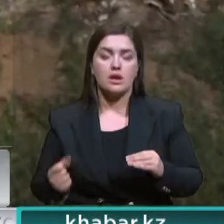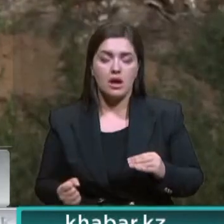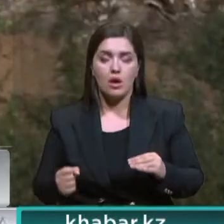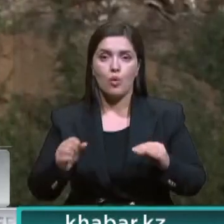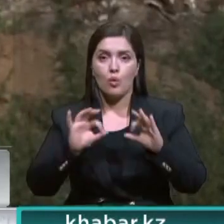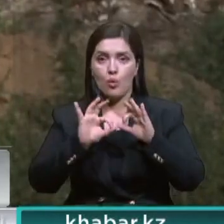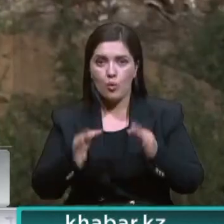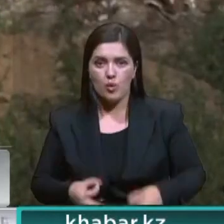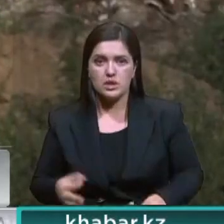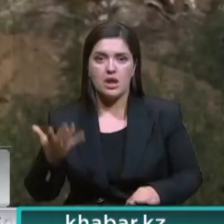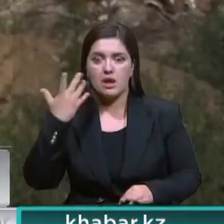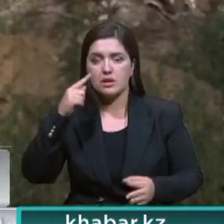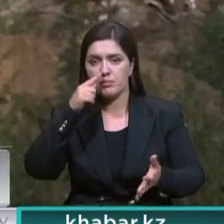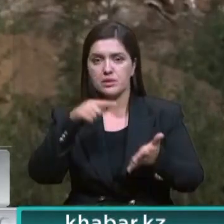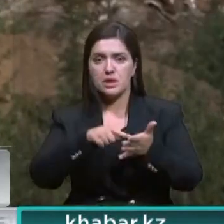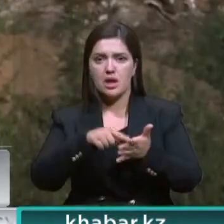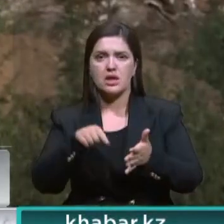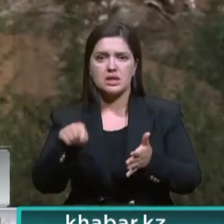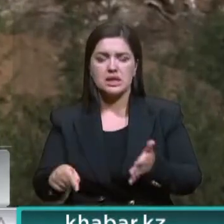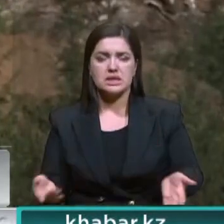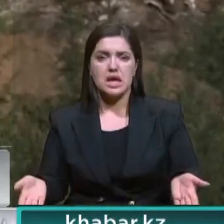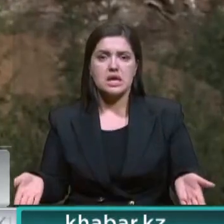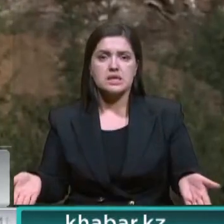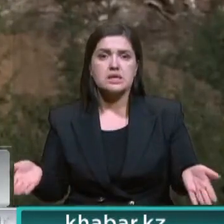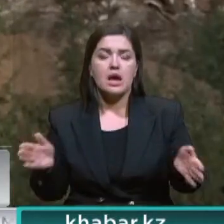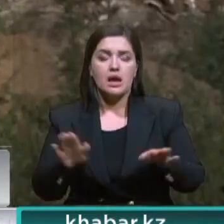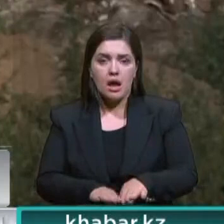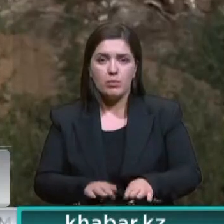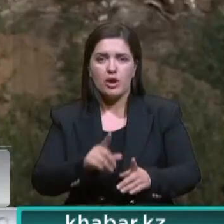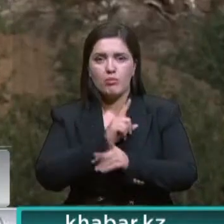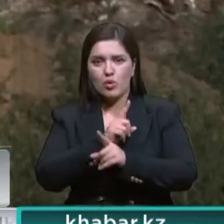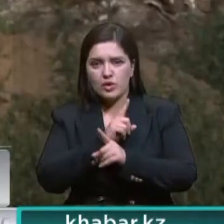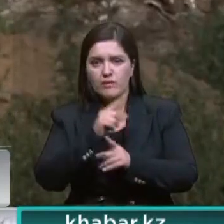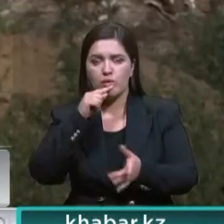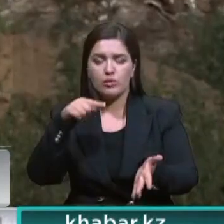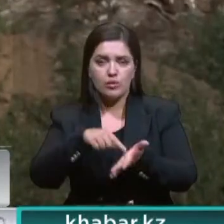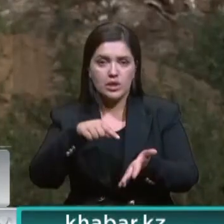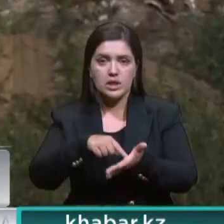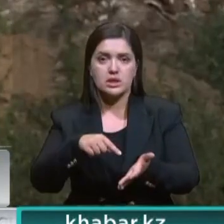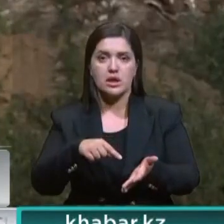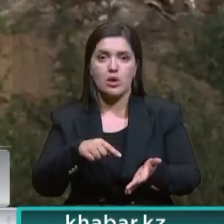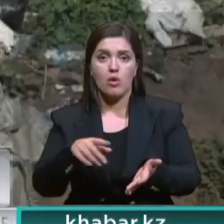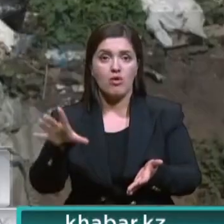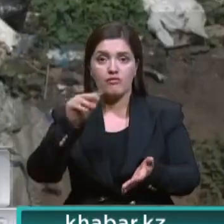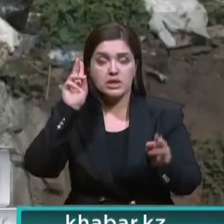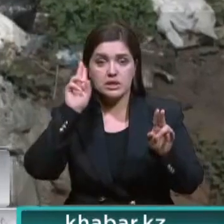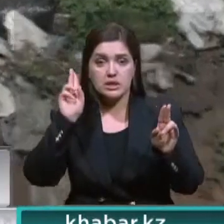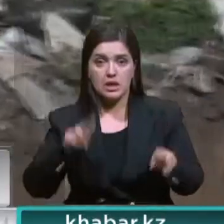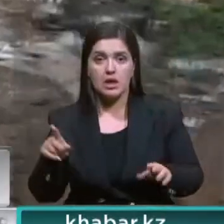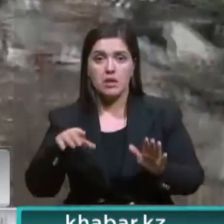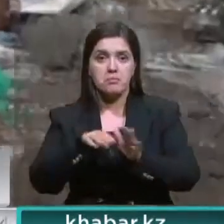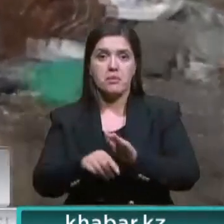в пик птичьего гриппа здесь закапывали мертвые тушки домашней птицы. Однако еще не все жители в курсе, что свалка